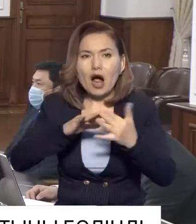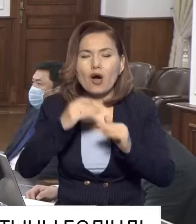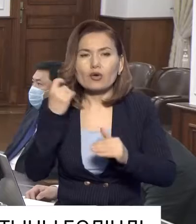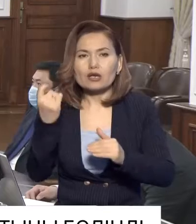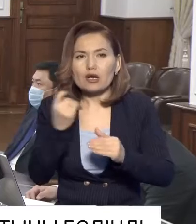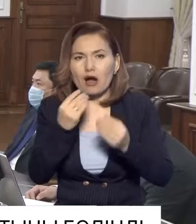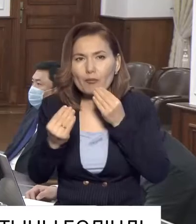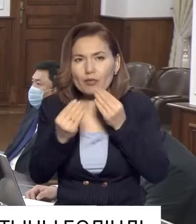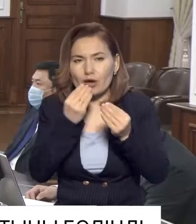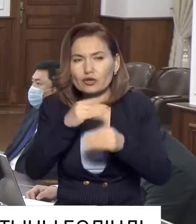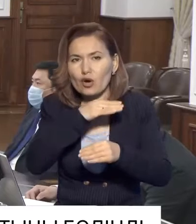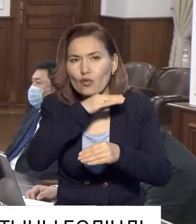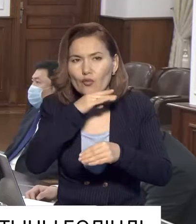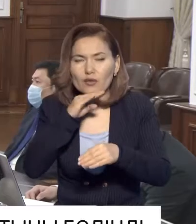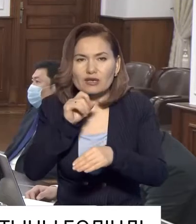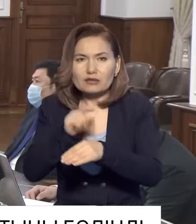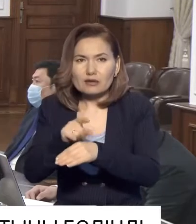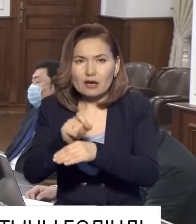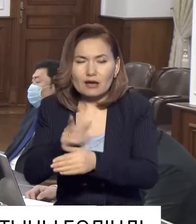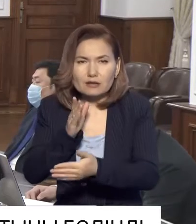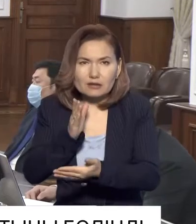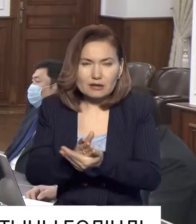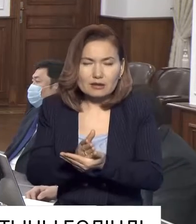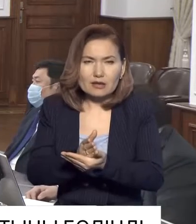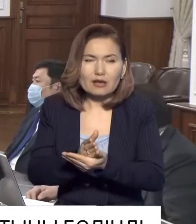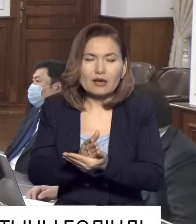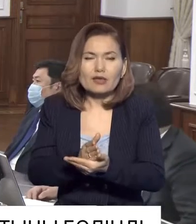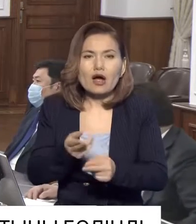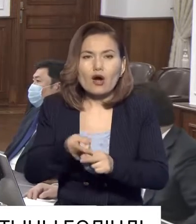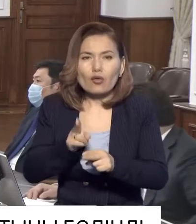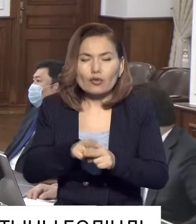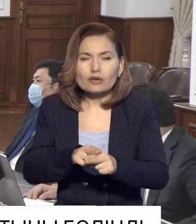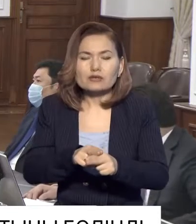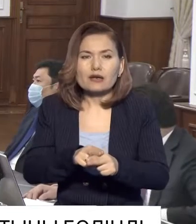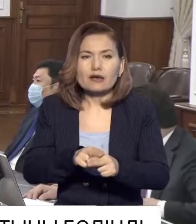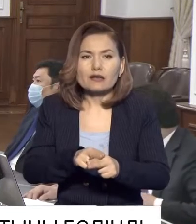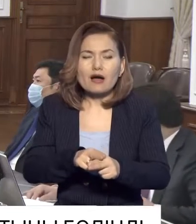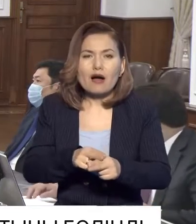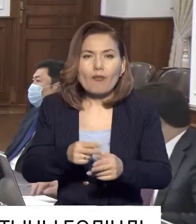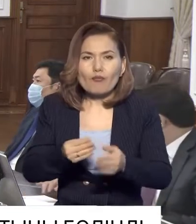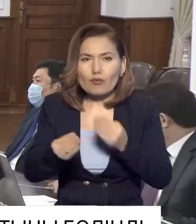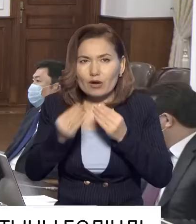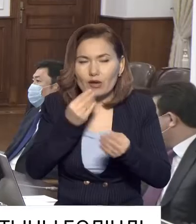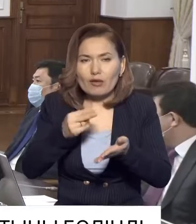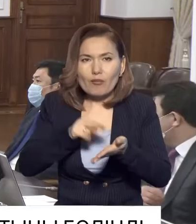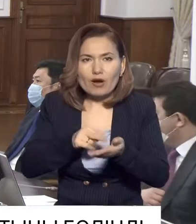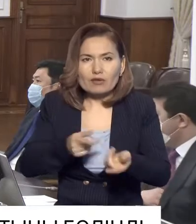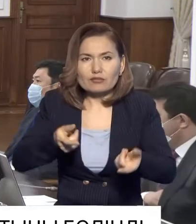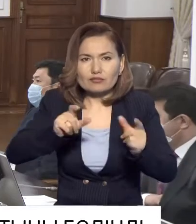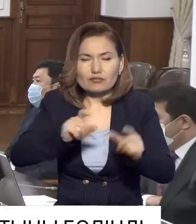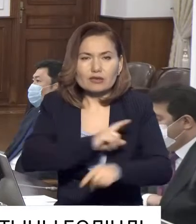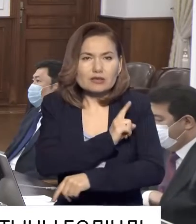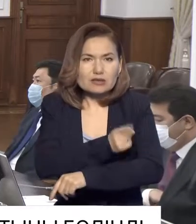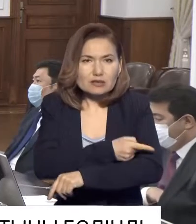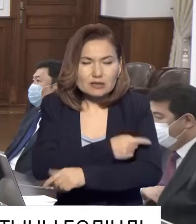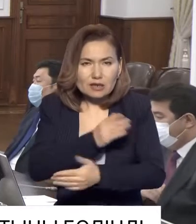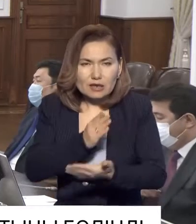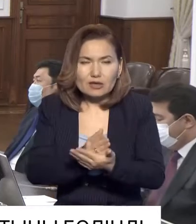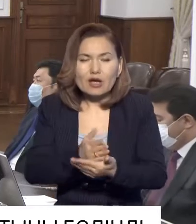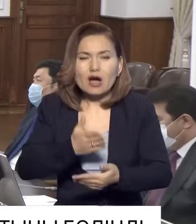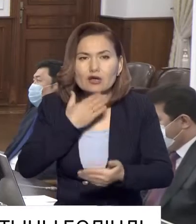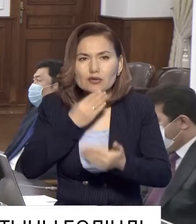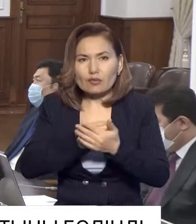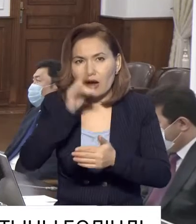өнімдеріне деген сұраныс күн санап артып келеді. Сұранысқа сай оның бағасы да қымбаттап барады. Сондықтан ішкі нарықты